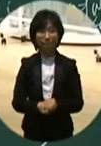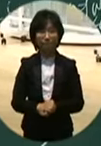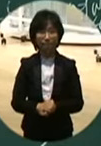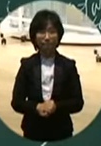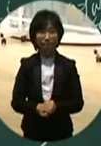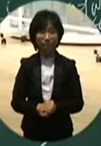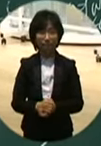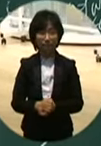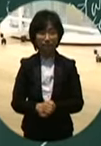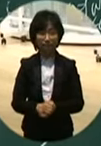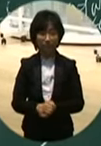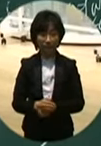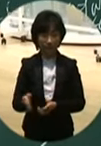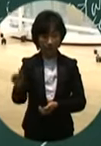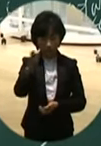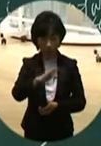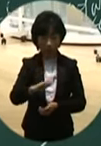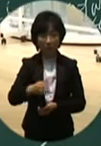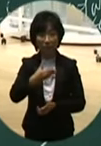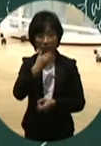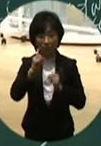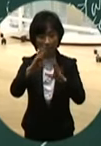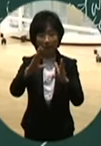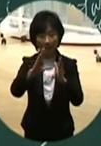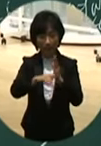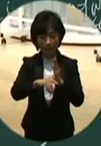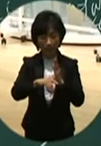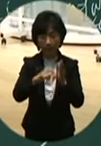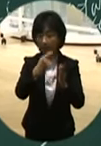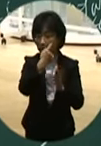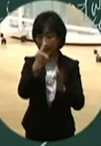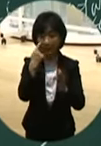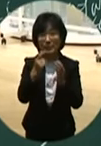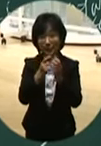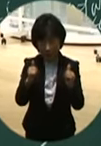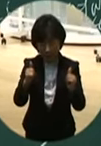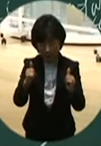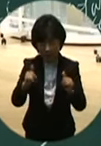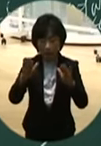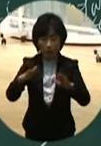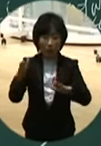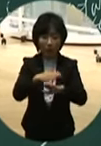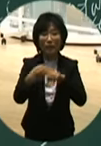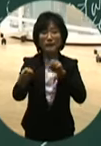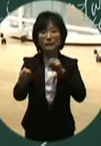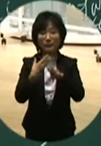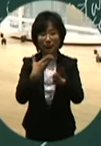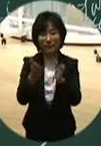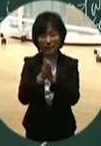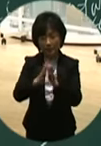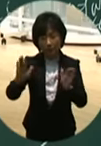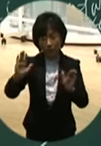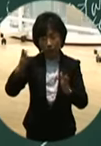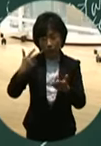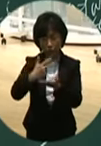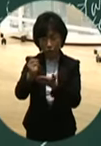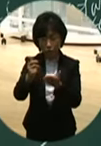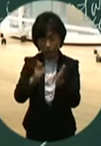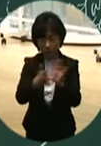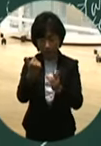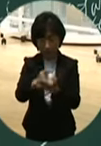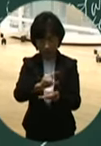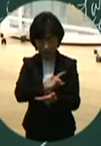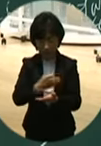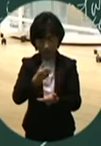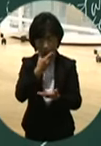place. 이 증인으로 지금부터 응답 누리시기를 예수님 이름으로 축복합니다. I bless you, Jesus. You truly enjoy